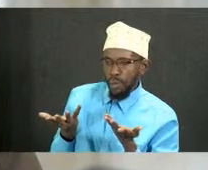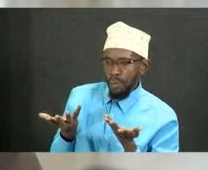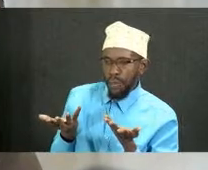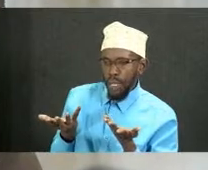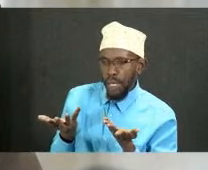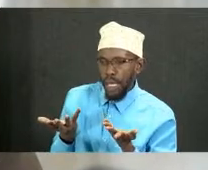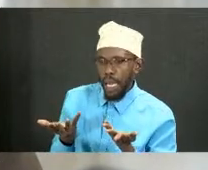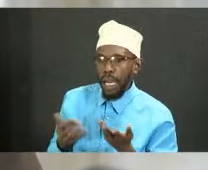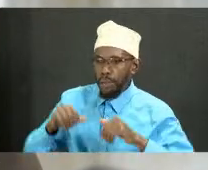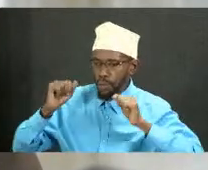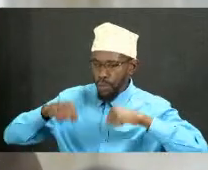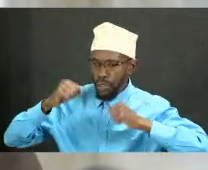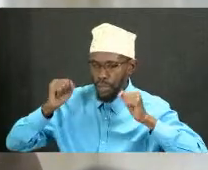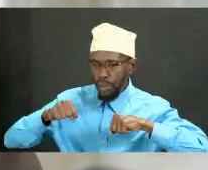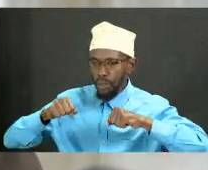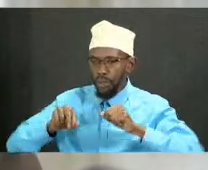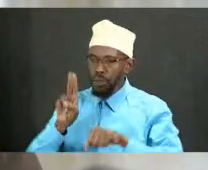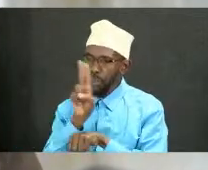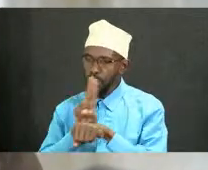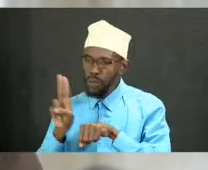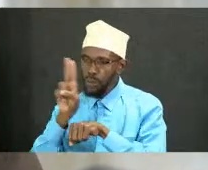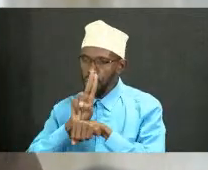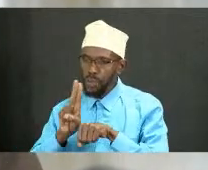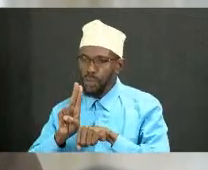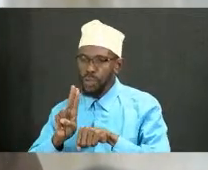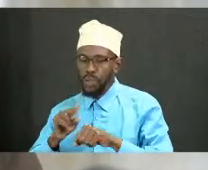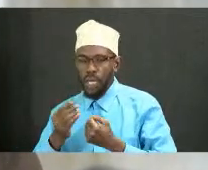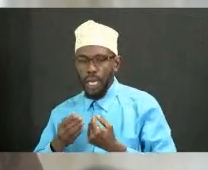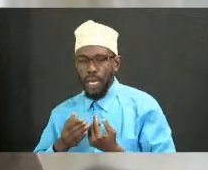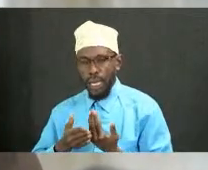ambavyo unaweza itumia